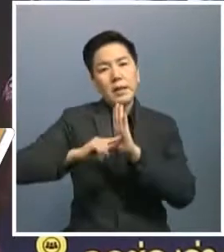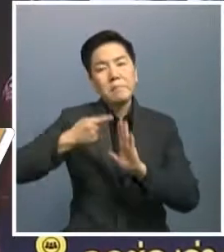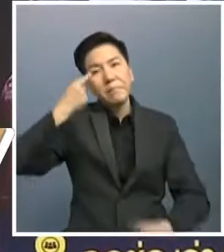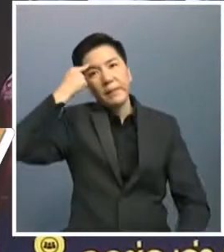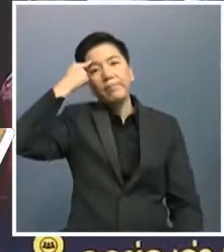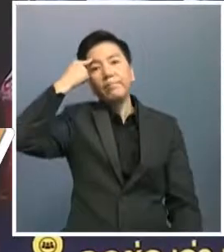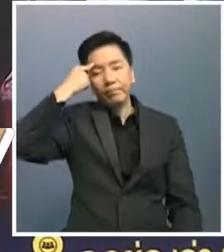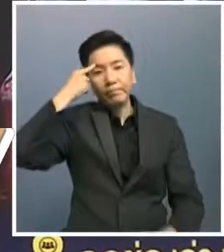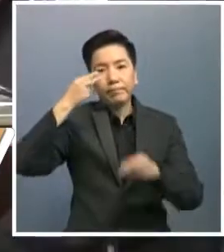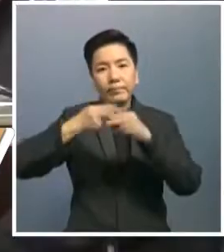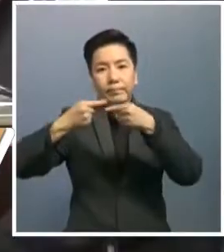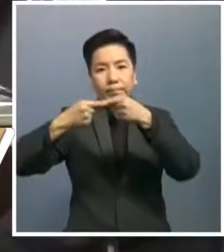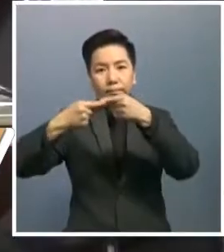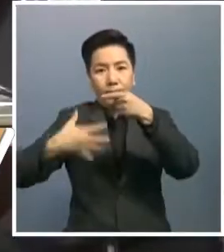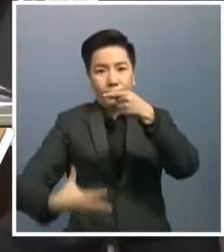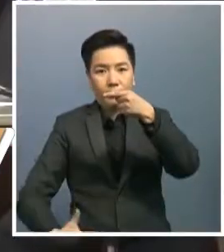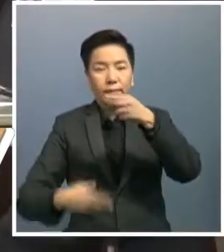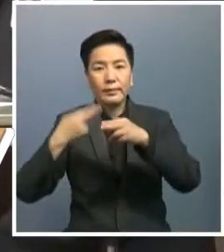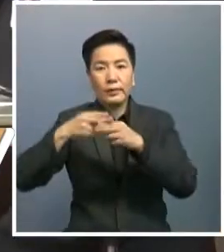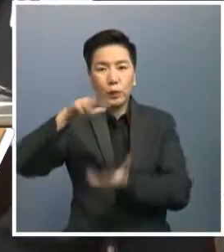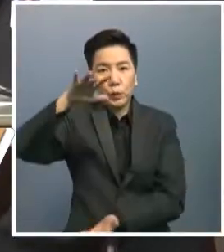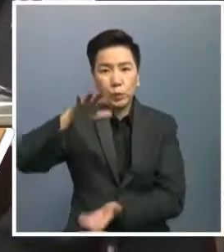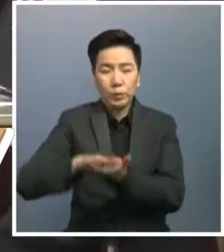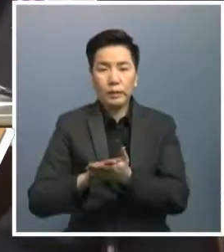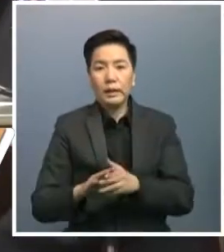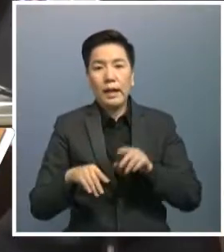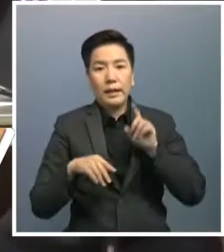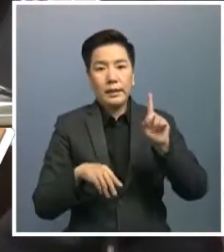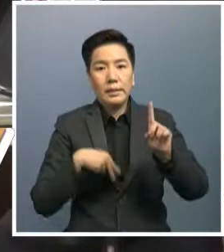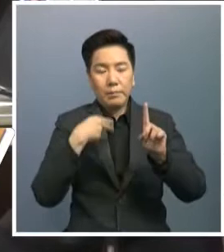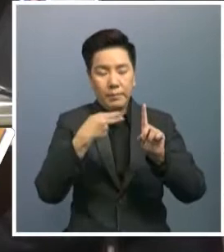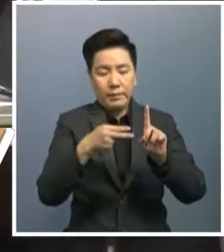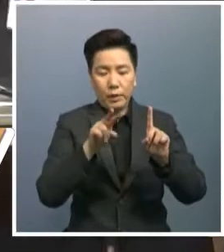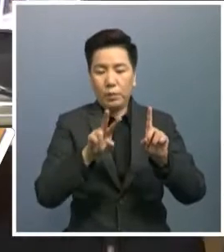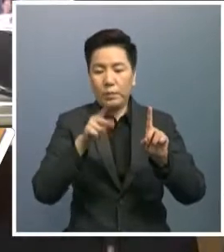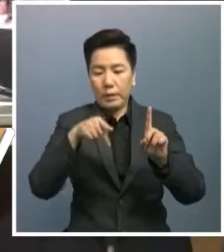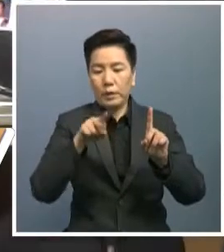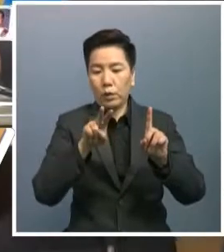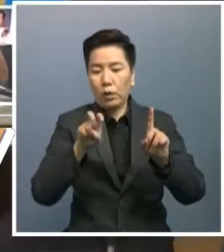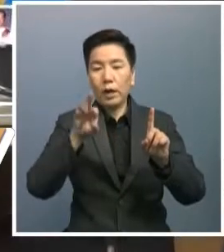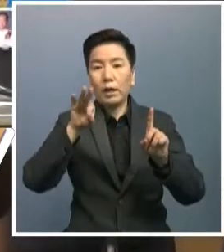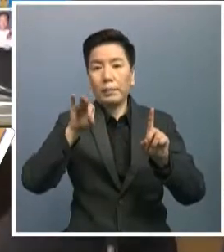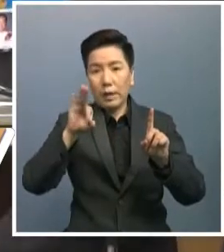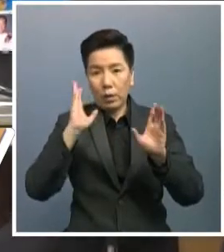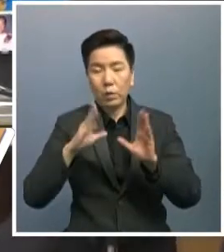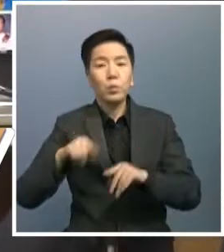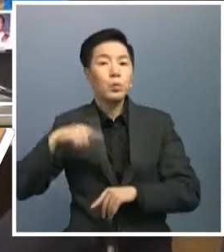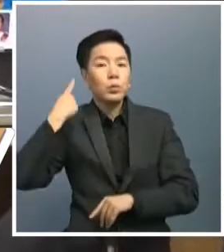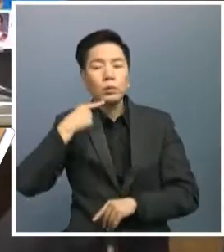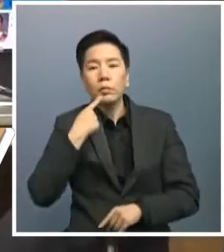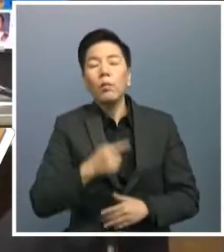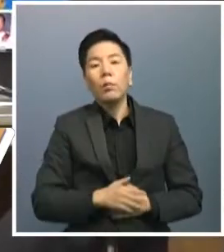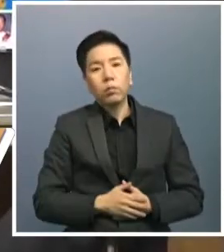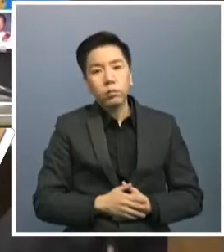เป็นผู้ส่งมอบรายชื่อผู้สนับสนุนจำนวนหนึ่ง2299คนโดยนางกัญญภัทรได้